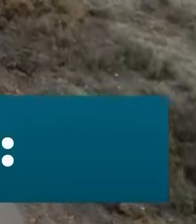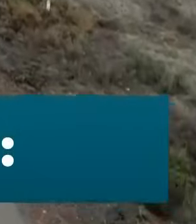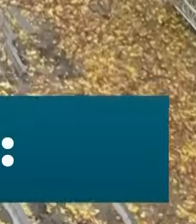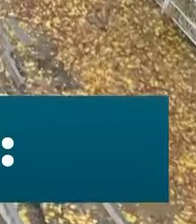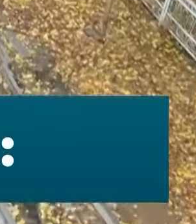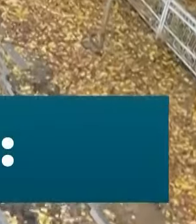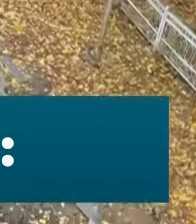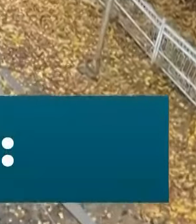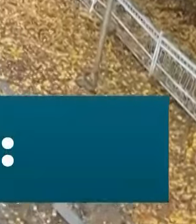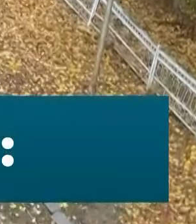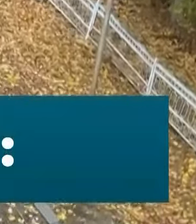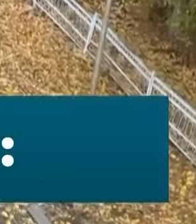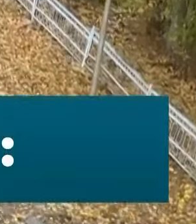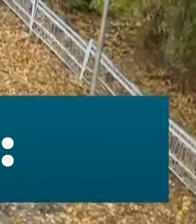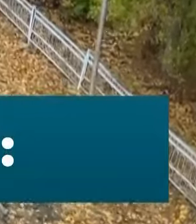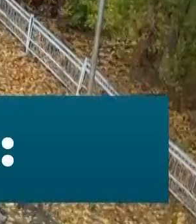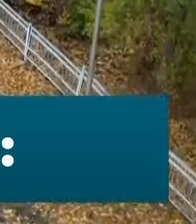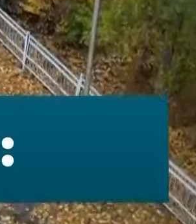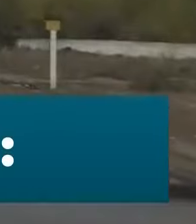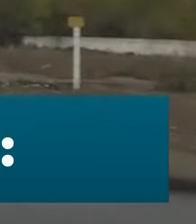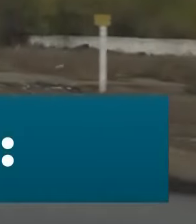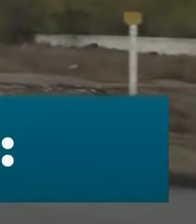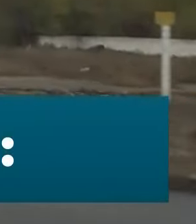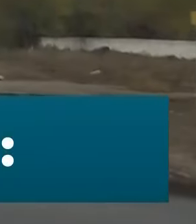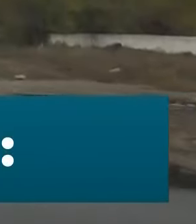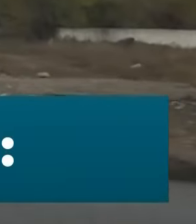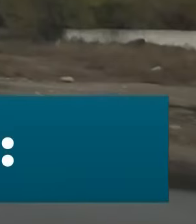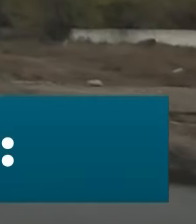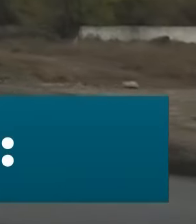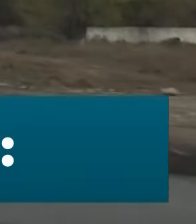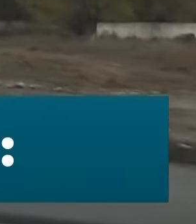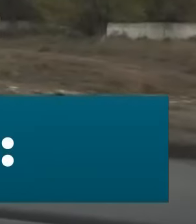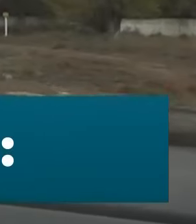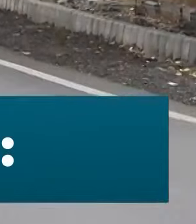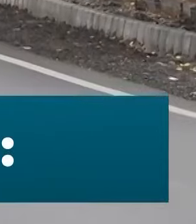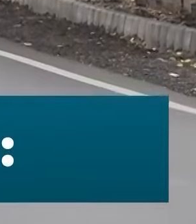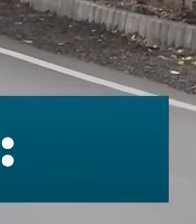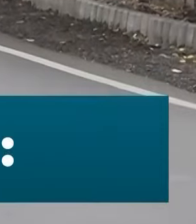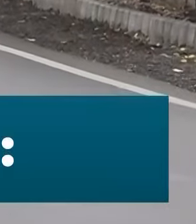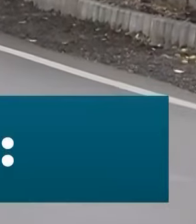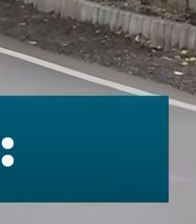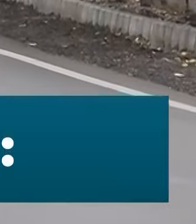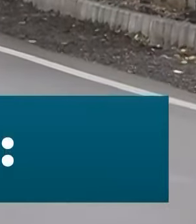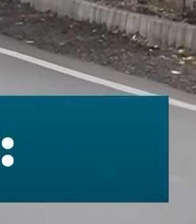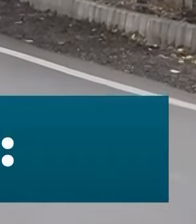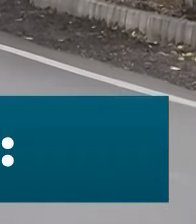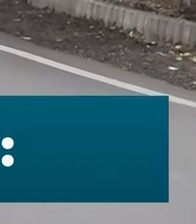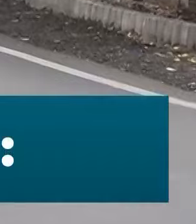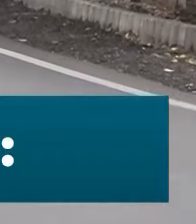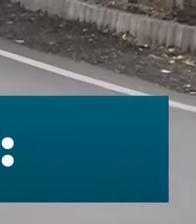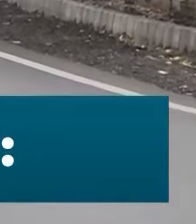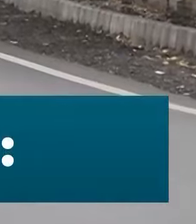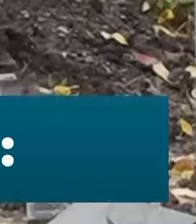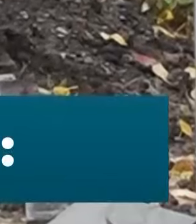Жетісу облыстық маңызы бар жолдар мен республикалық күре жолдар учаскелеріндегі құрылыс жұмыстары келесі жылы толығымен аяқталады. Бұл